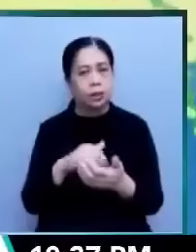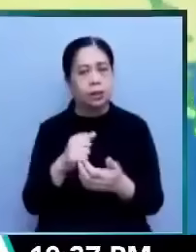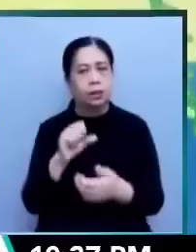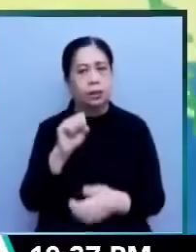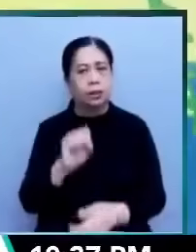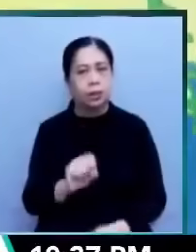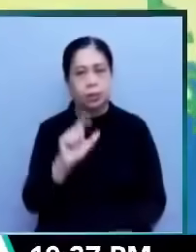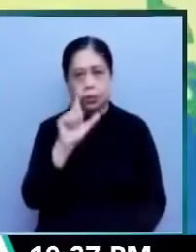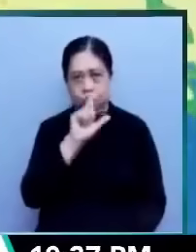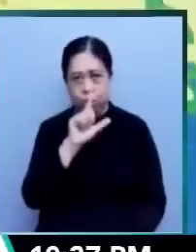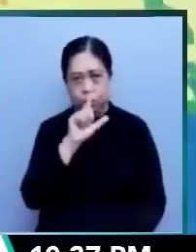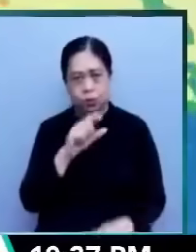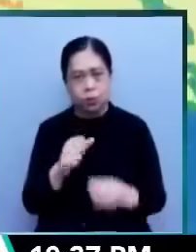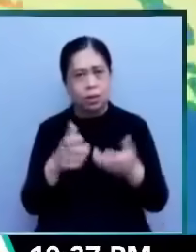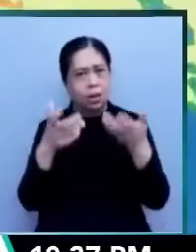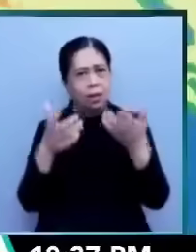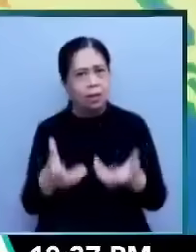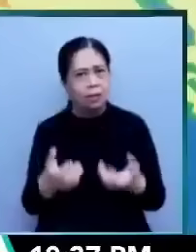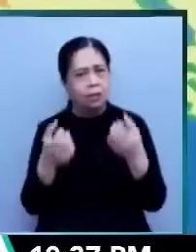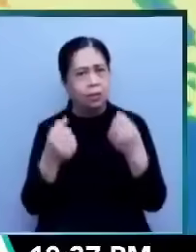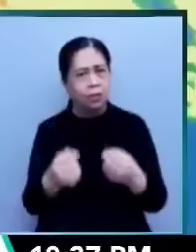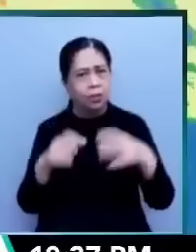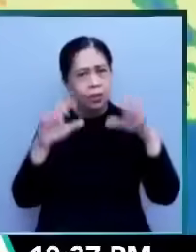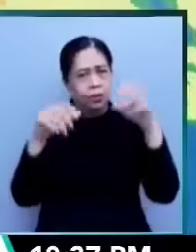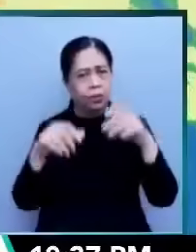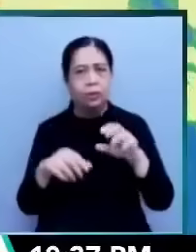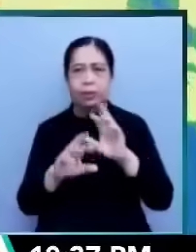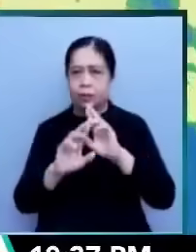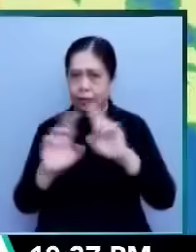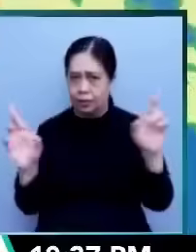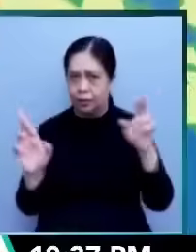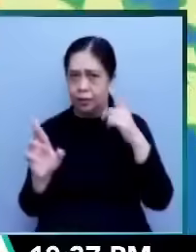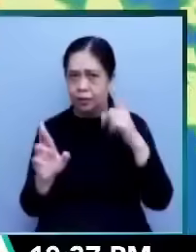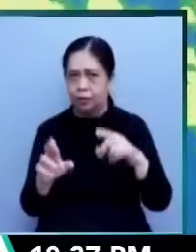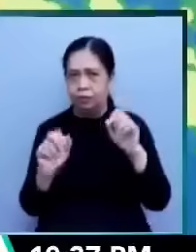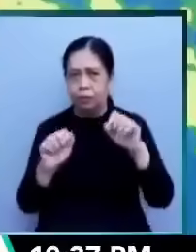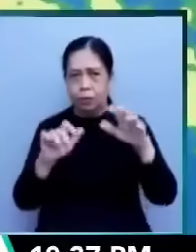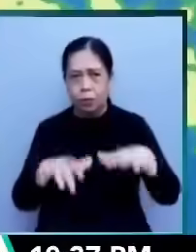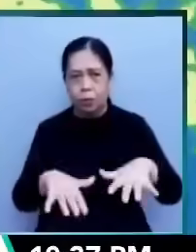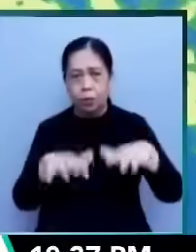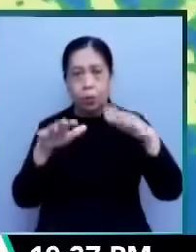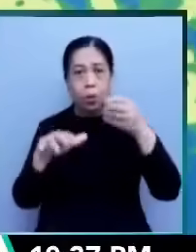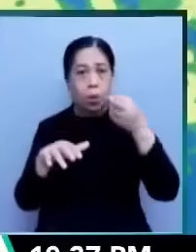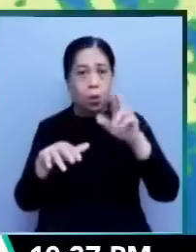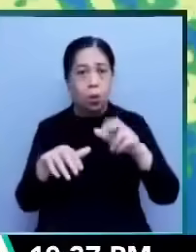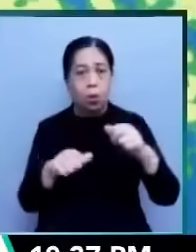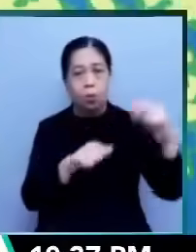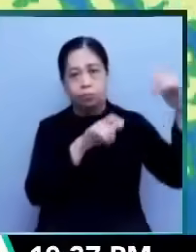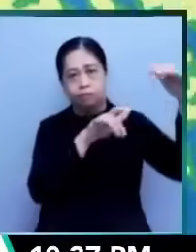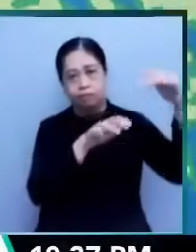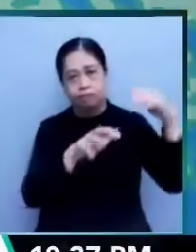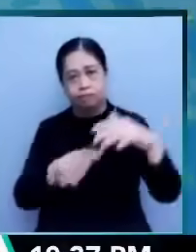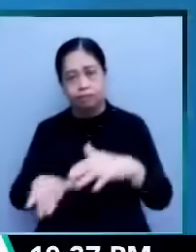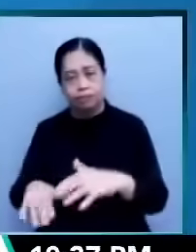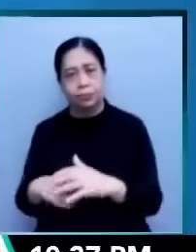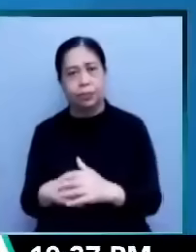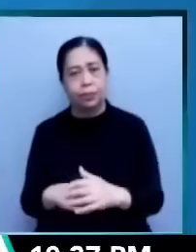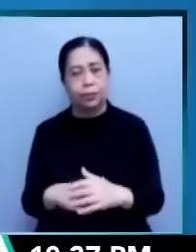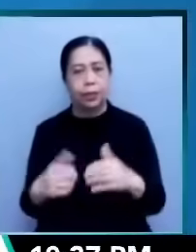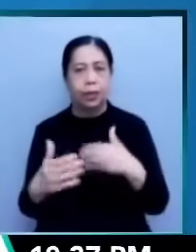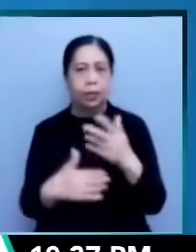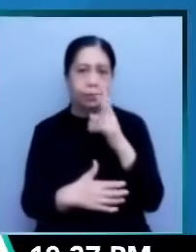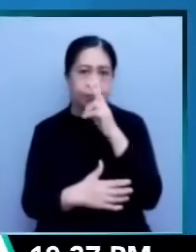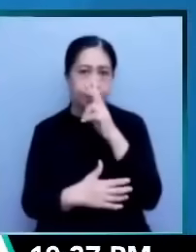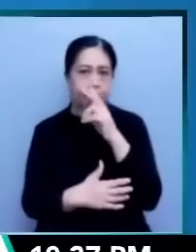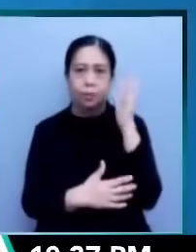May heavy to intense rains, kaya maging handa sa posibleng pagbaha o kaya naman ay pagguho ng lupa. Sa Visayas at Mindanao naman, may